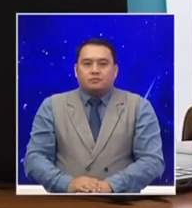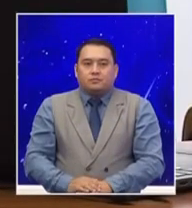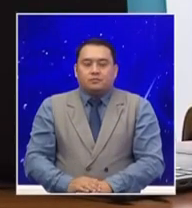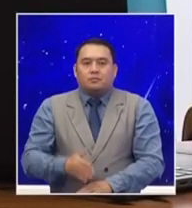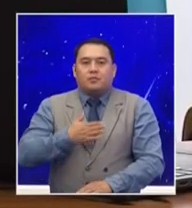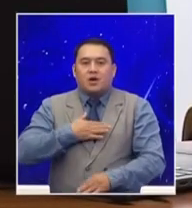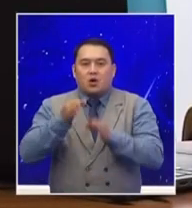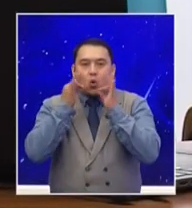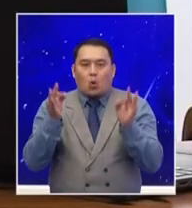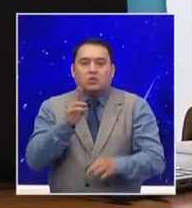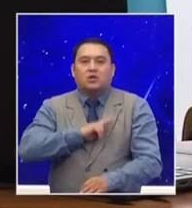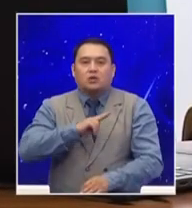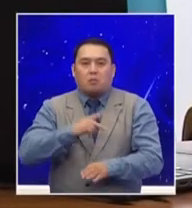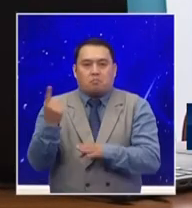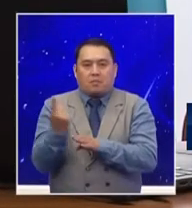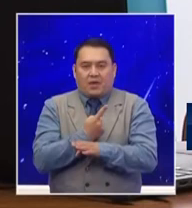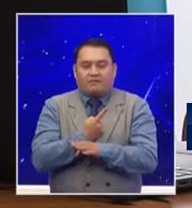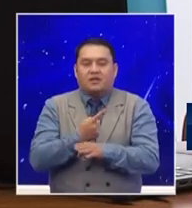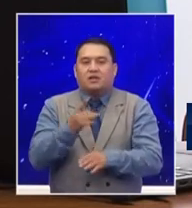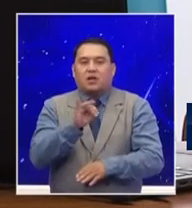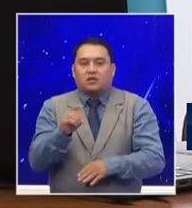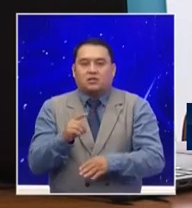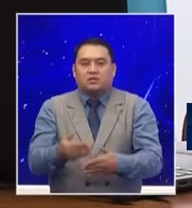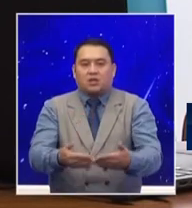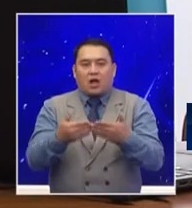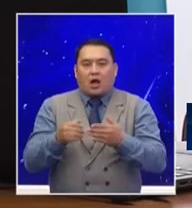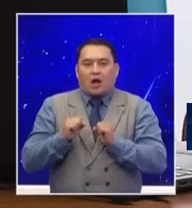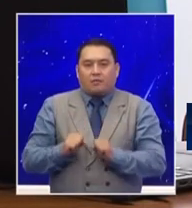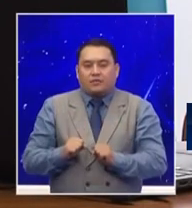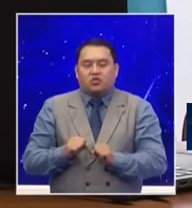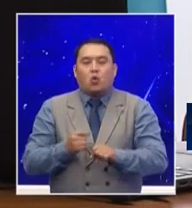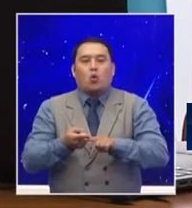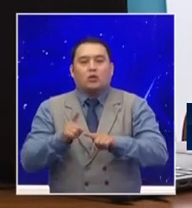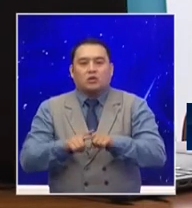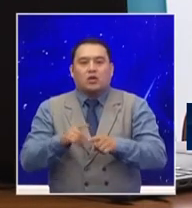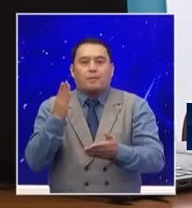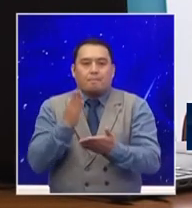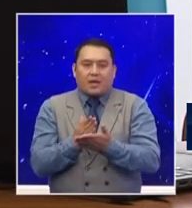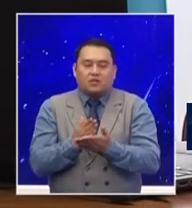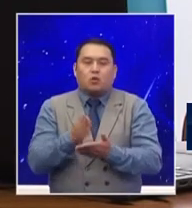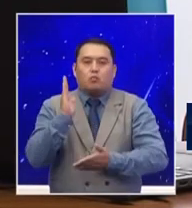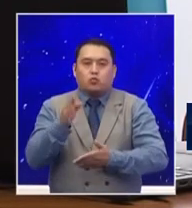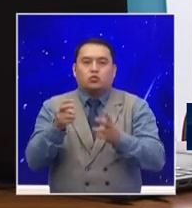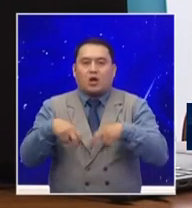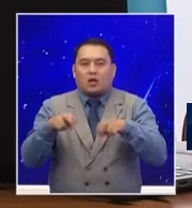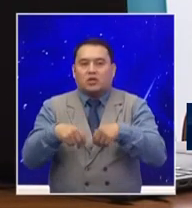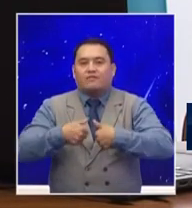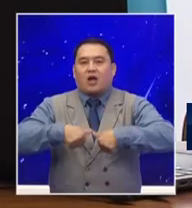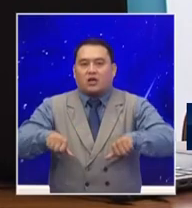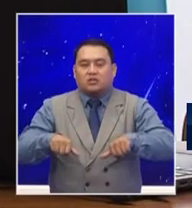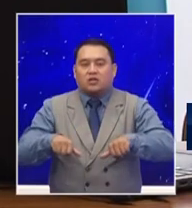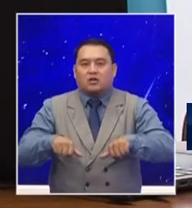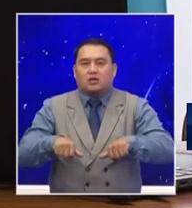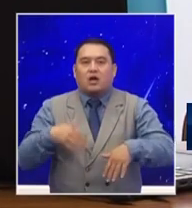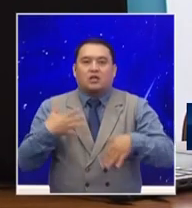Мы имеем опыт работы по первой волне и не должны допускать заражения медперсонала. Если это имеет место, будет рассматриваться комиссионно и